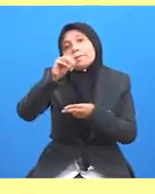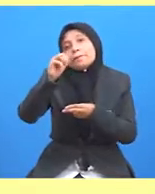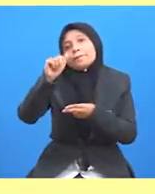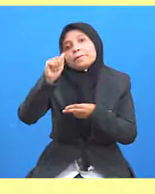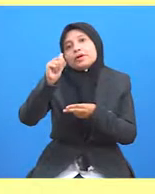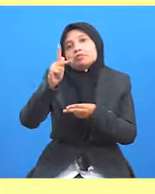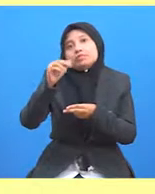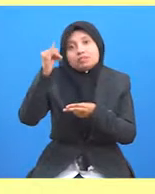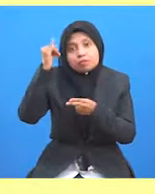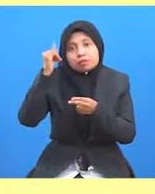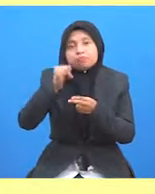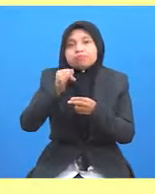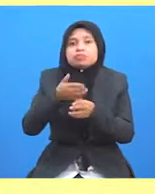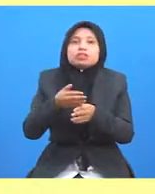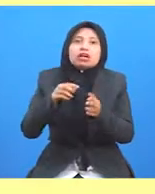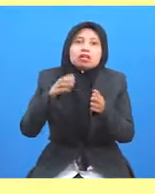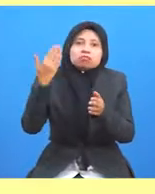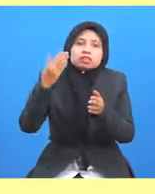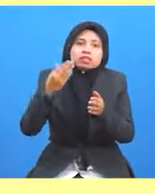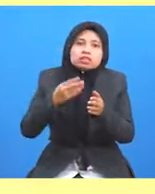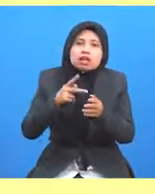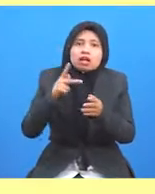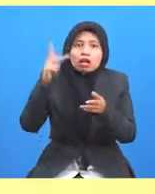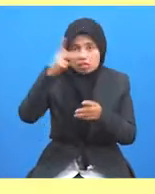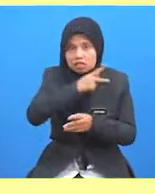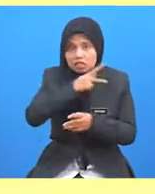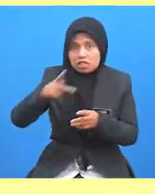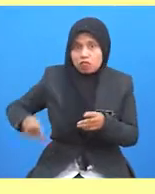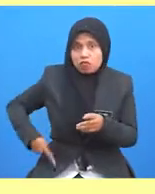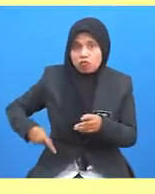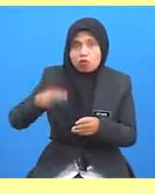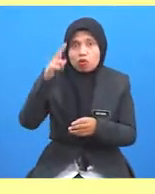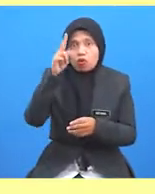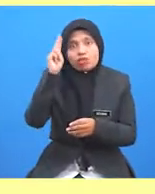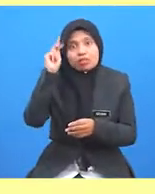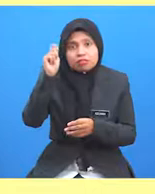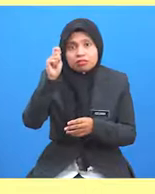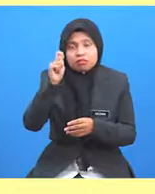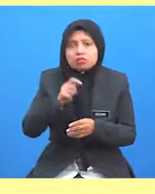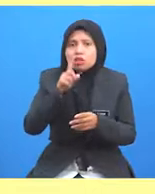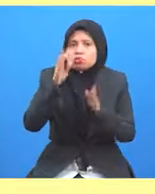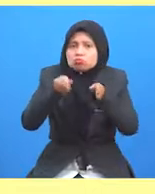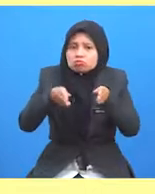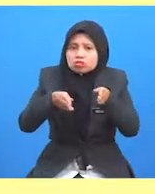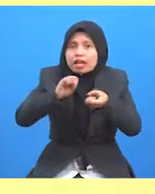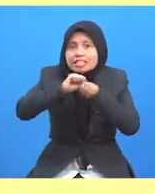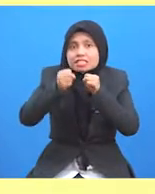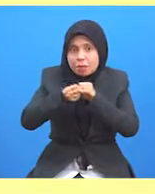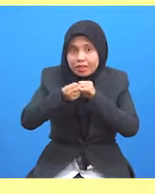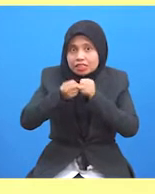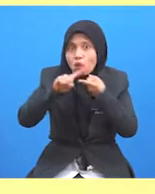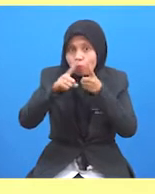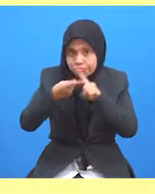Khalifah Uthman bin Affan, seorang sahabat iaitu Sa'ad bin Abi Waqas telah dilantik untuk